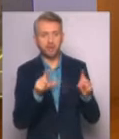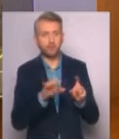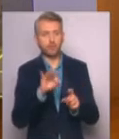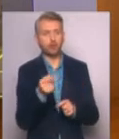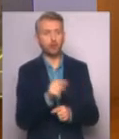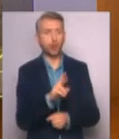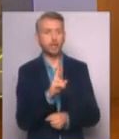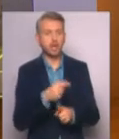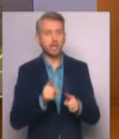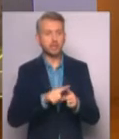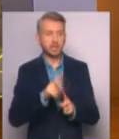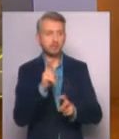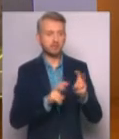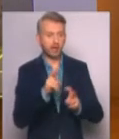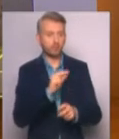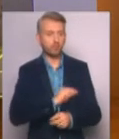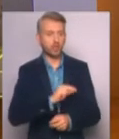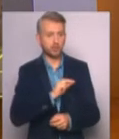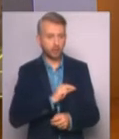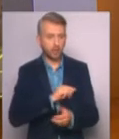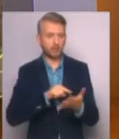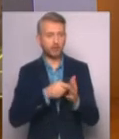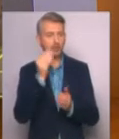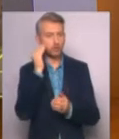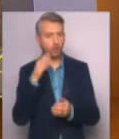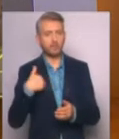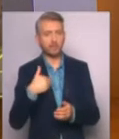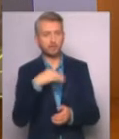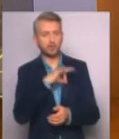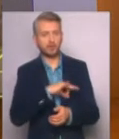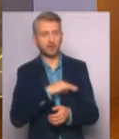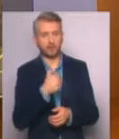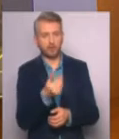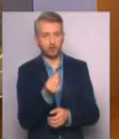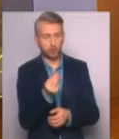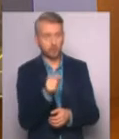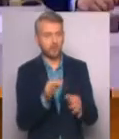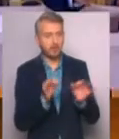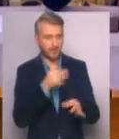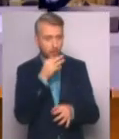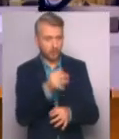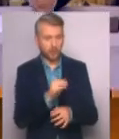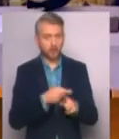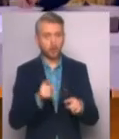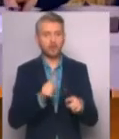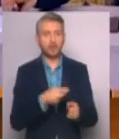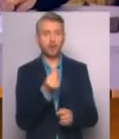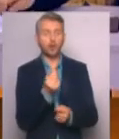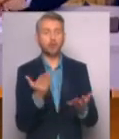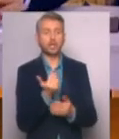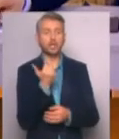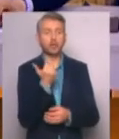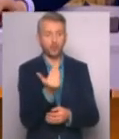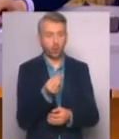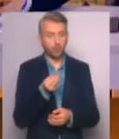як це підприємство працює з точки зору ефективності використання ваших коштів. Угу. Ви правильно сказали, що це кошти, які ви